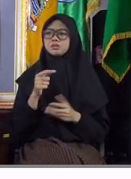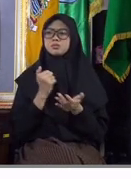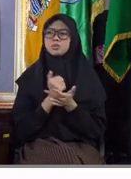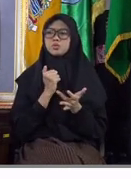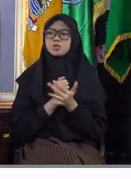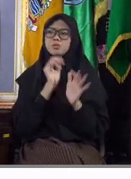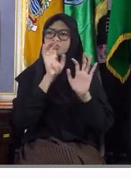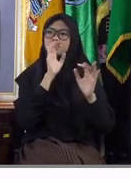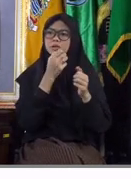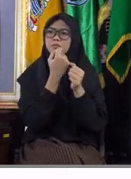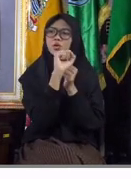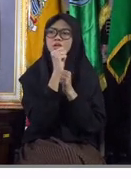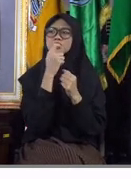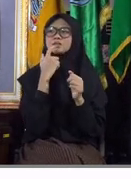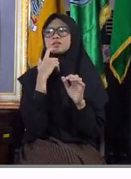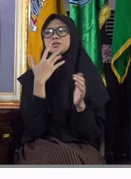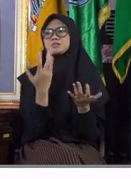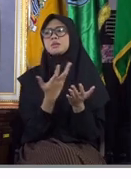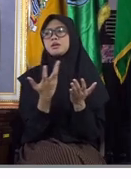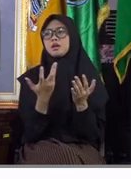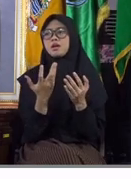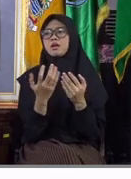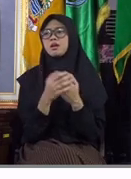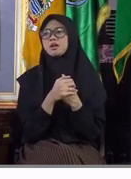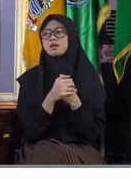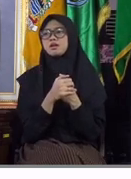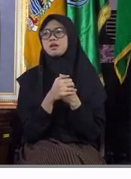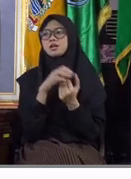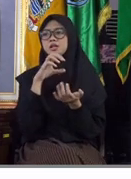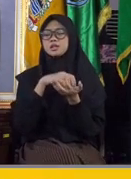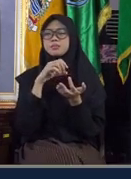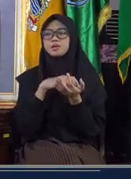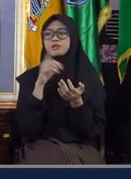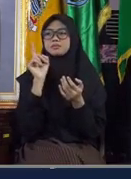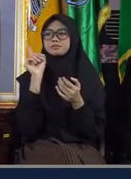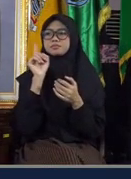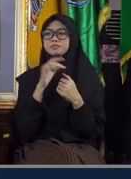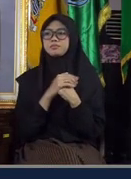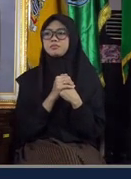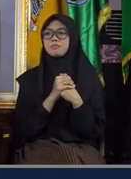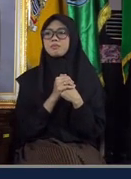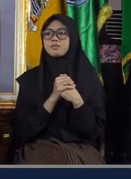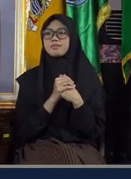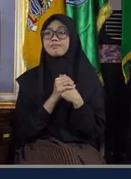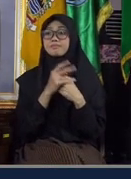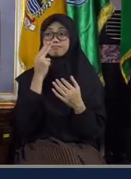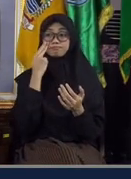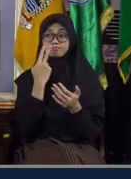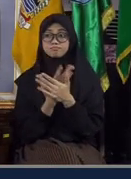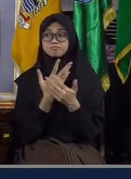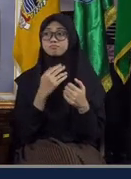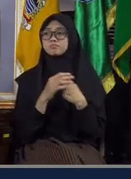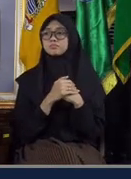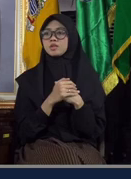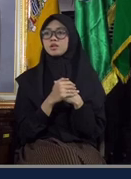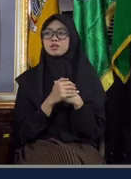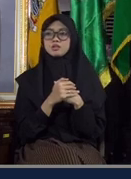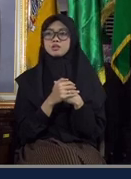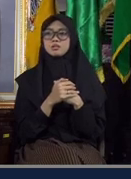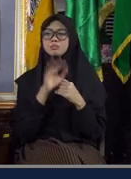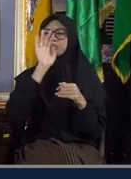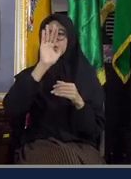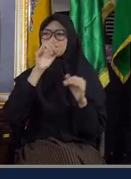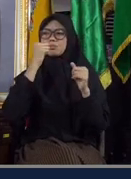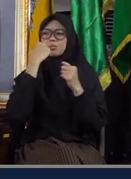paling banyak yang masuk kepada saya atau sistem saya next Hai ternyata bapak ibu aduan yang